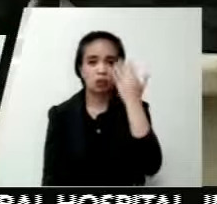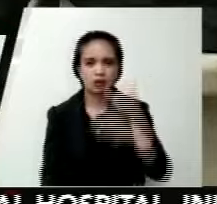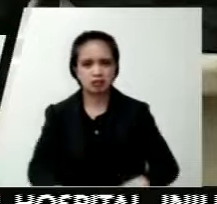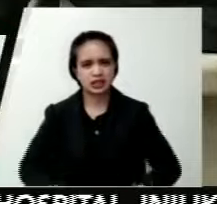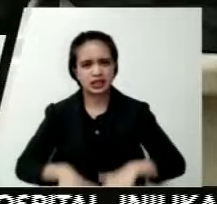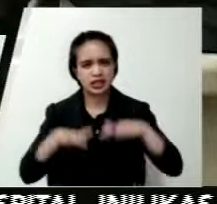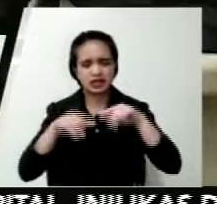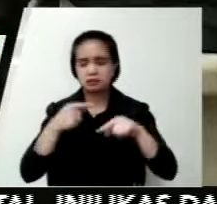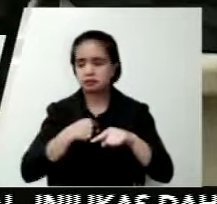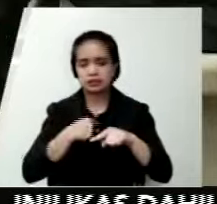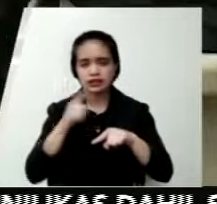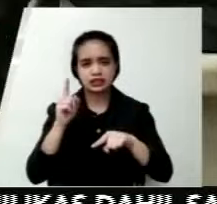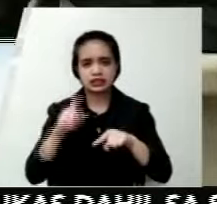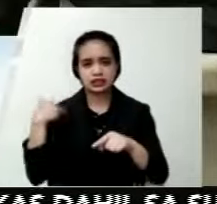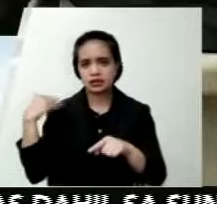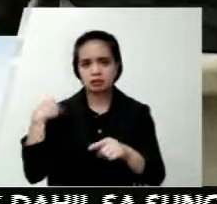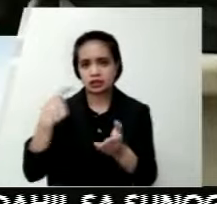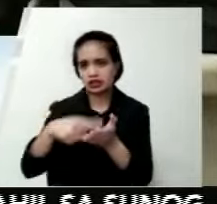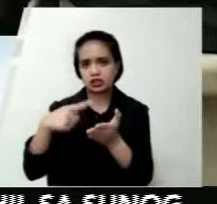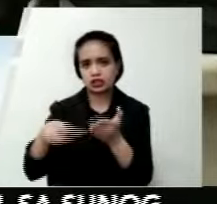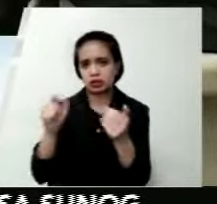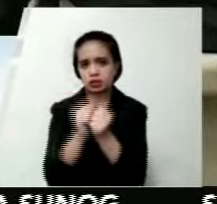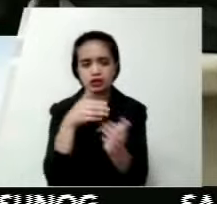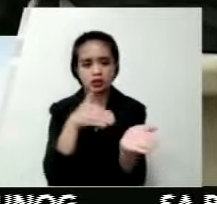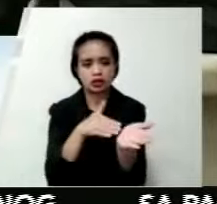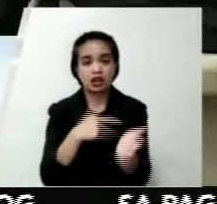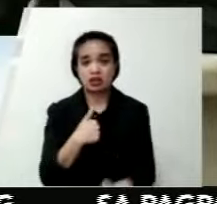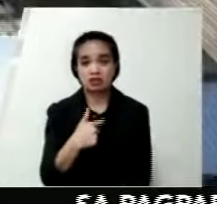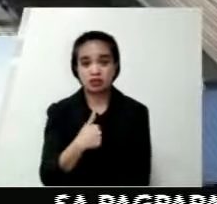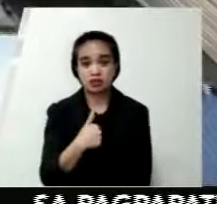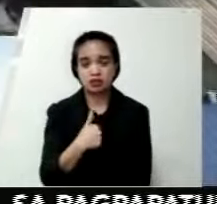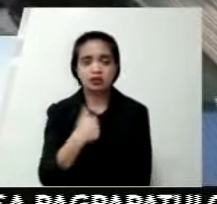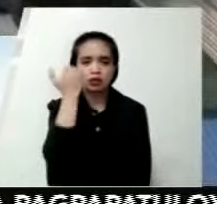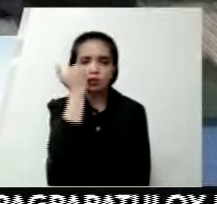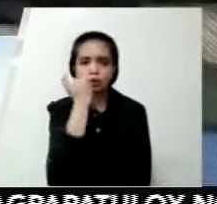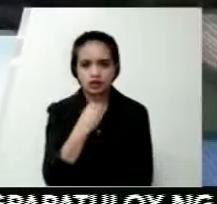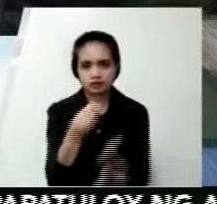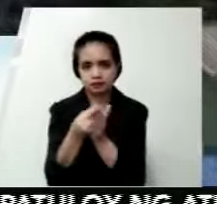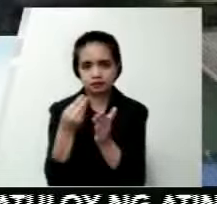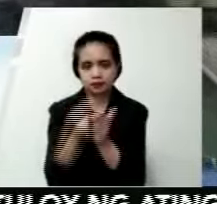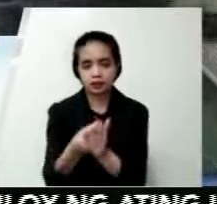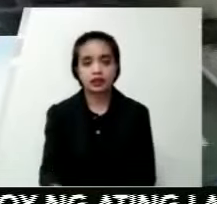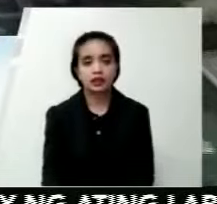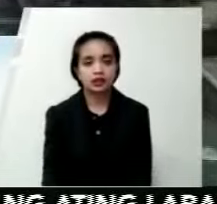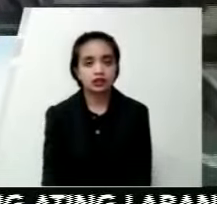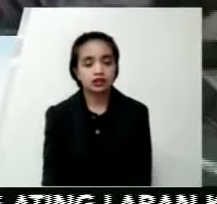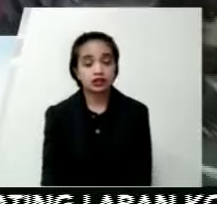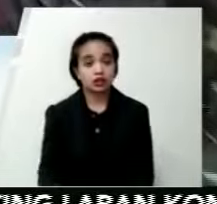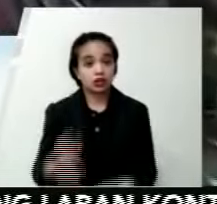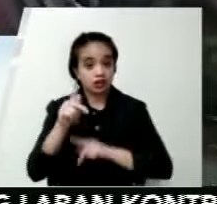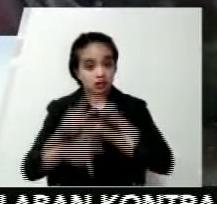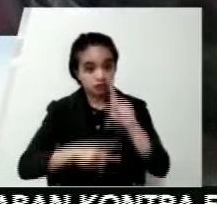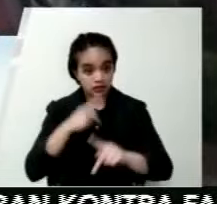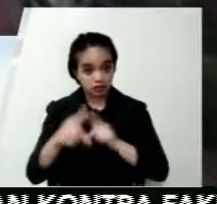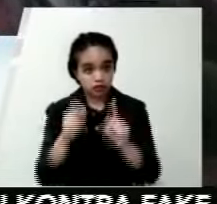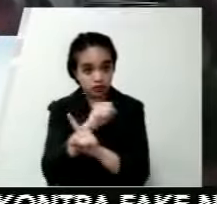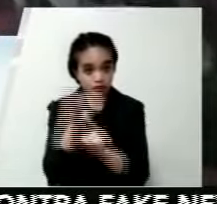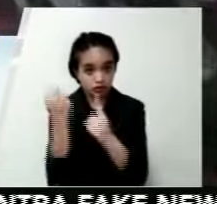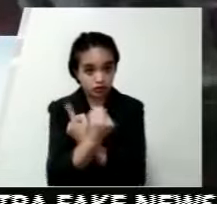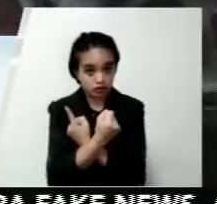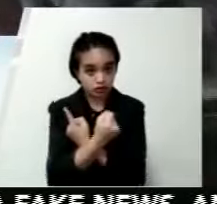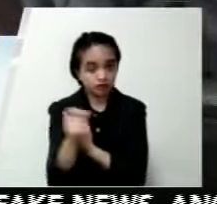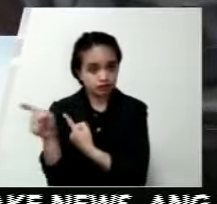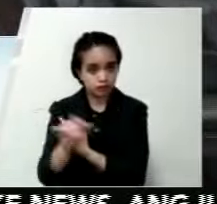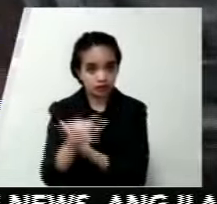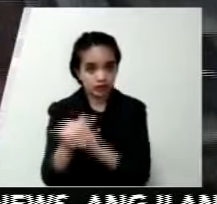ito napatingnan. Kulang po ako sa financial po talaga. Ang kalagayan ng mga residente ng Barangay Lambakin, inilapit